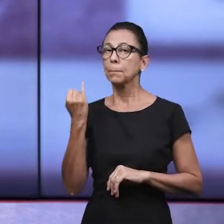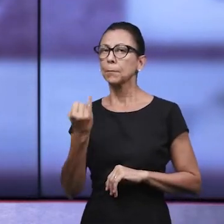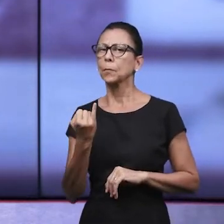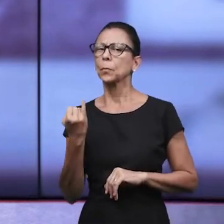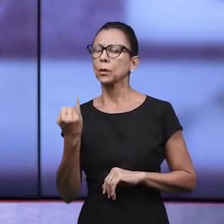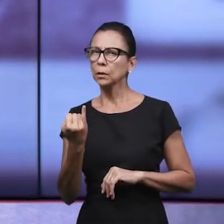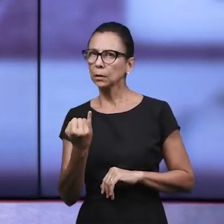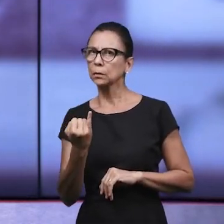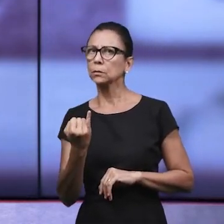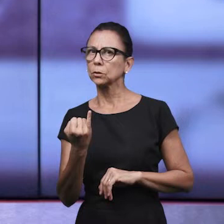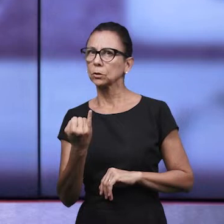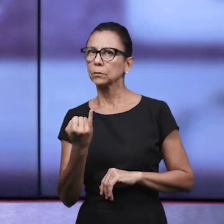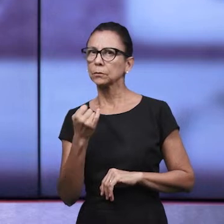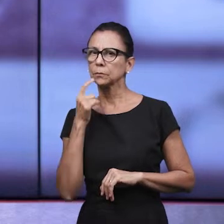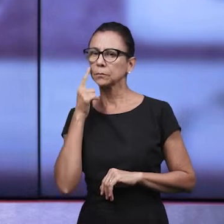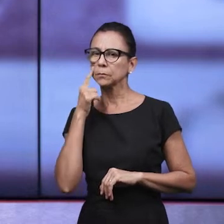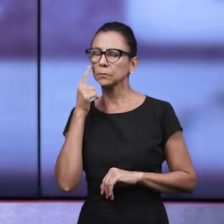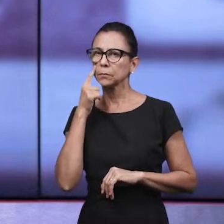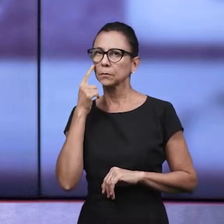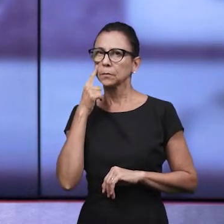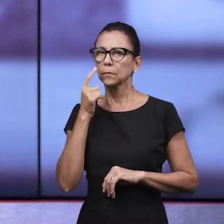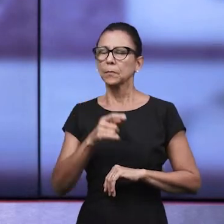important dans ce suivi.